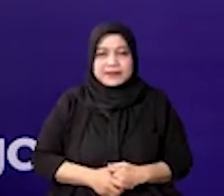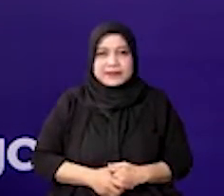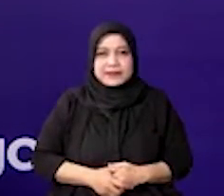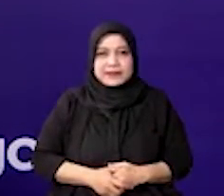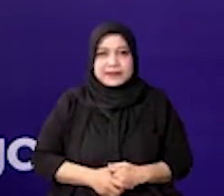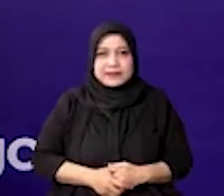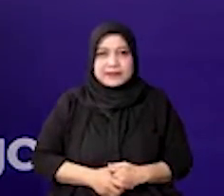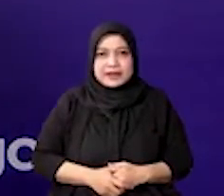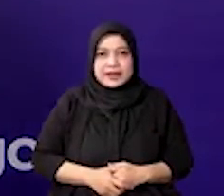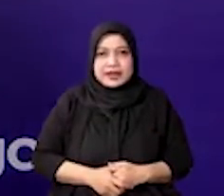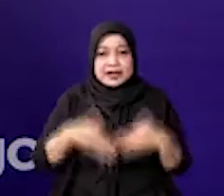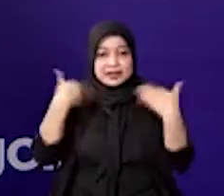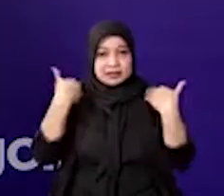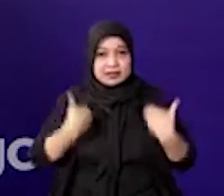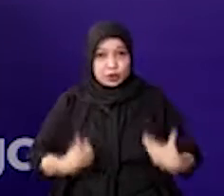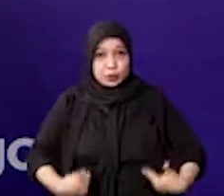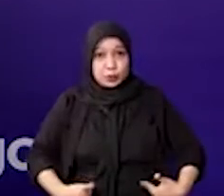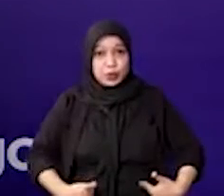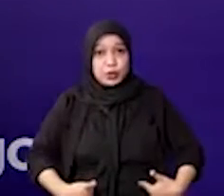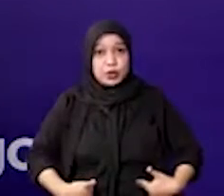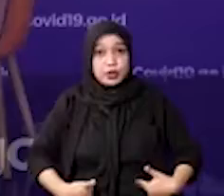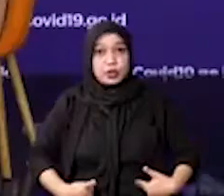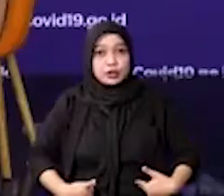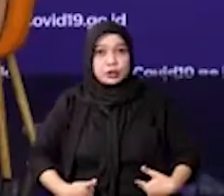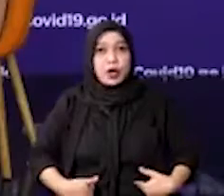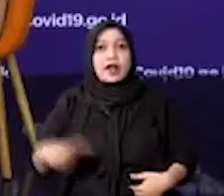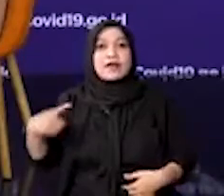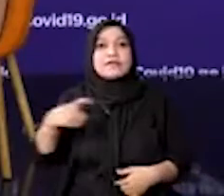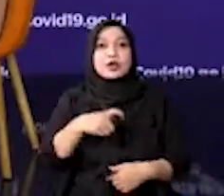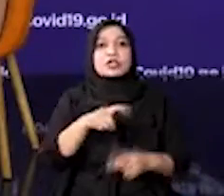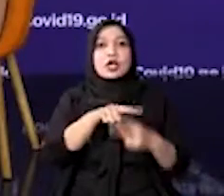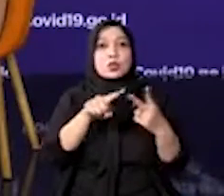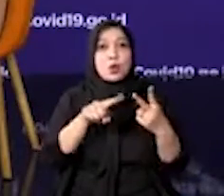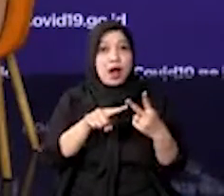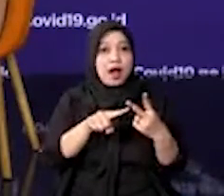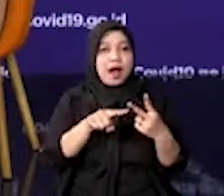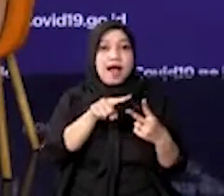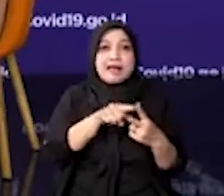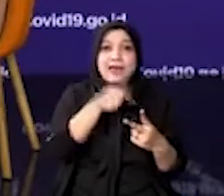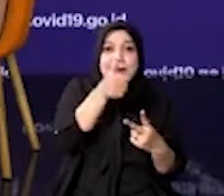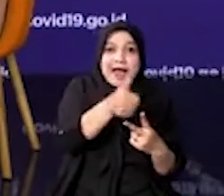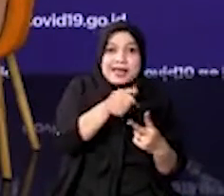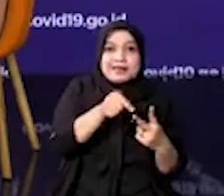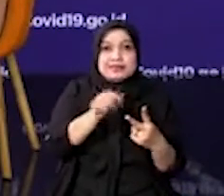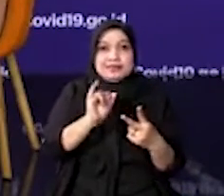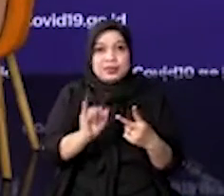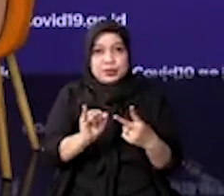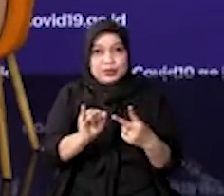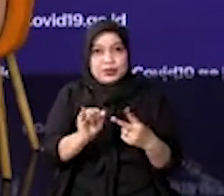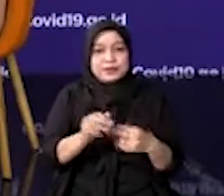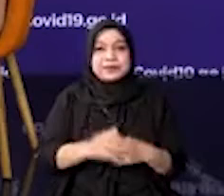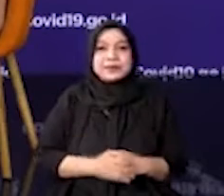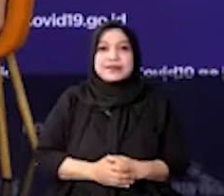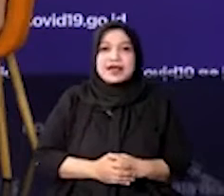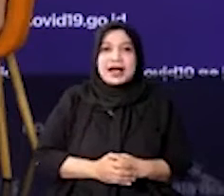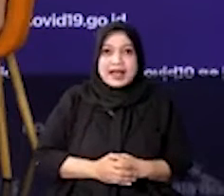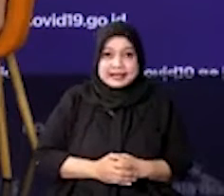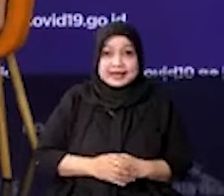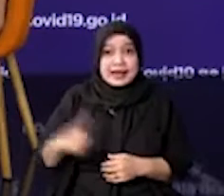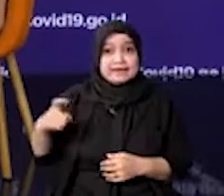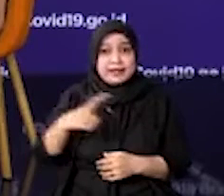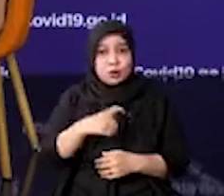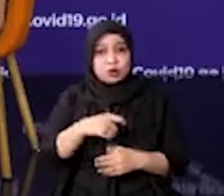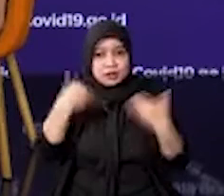tubuh manusia Ini Mbak ada yang virus baik virus buruk Pak He contohnya ada klestar baik klestar buruk ya